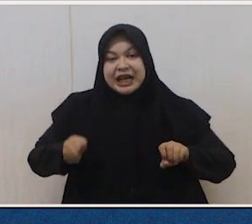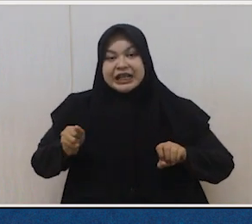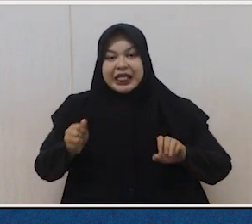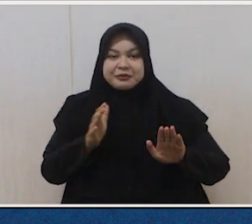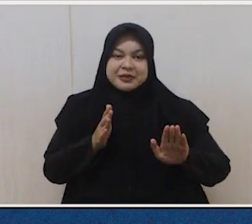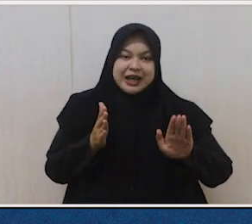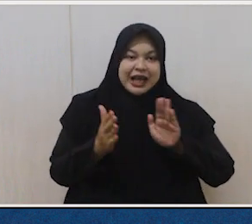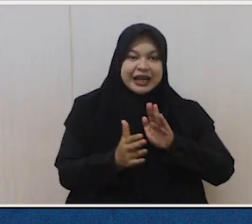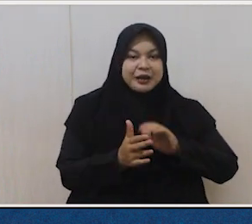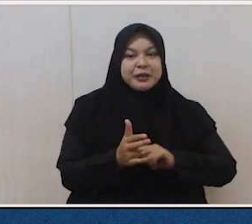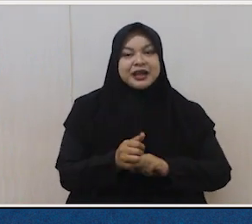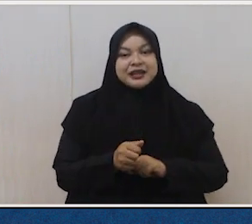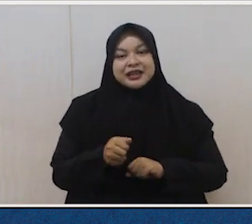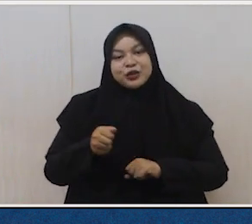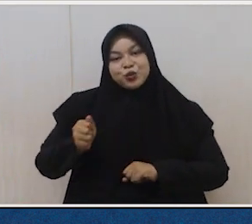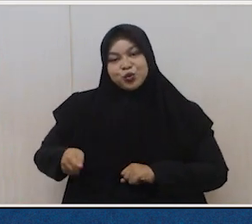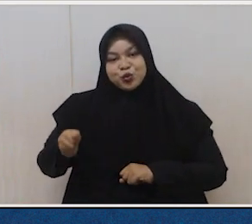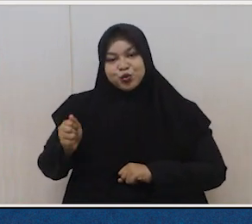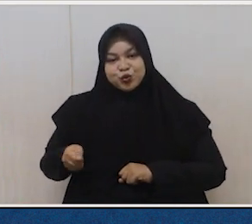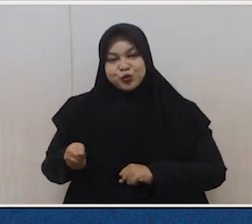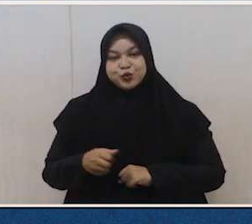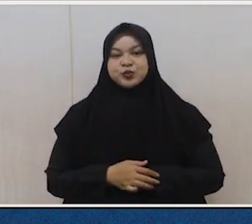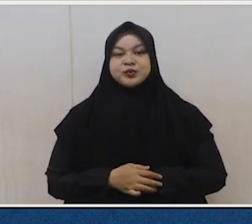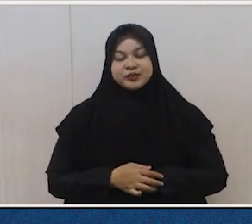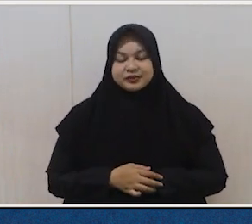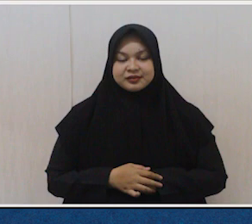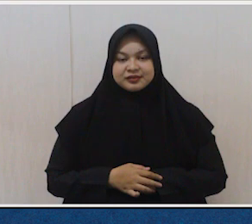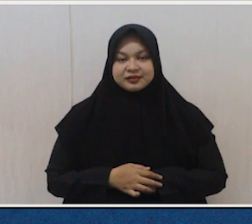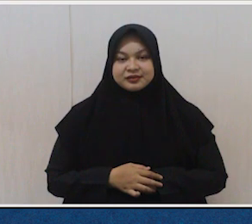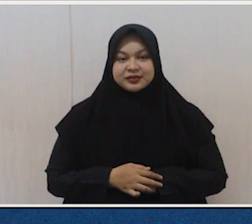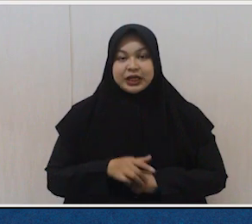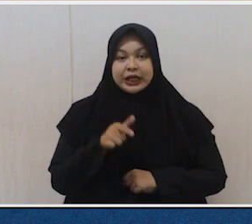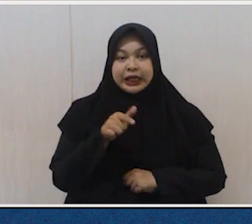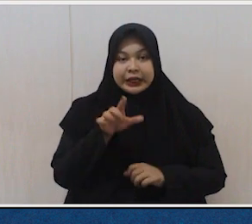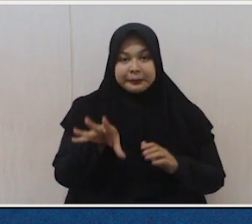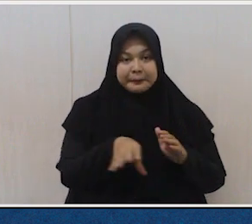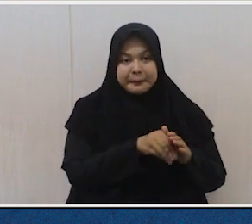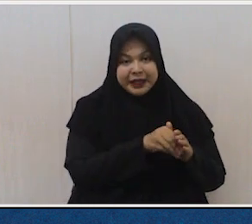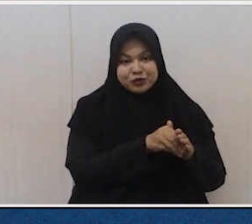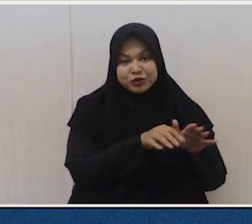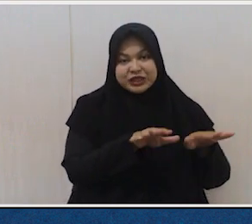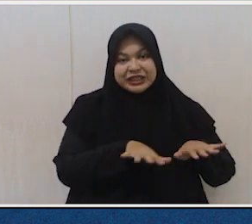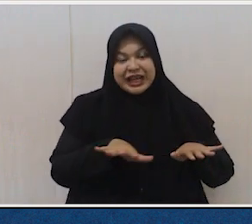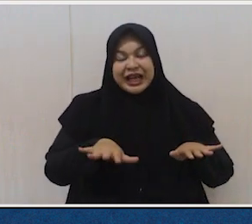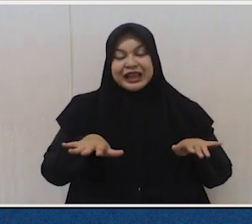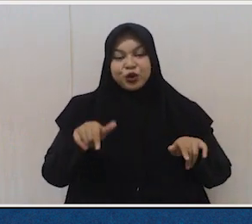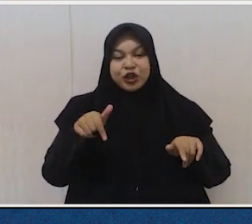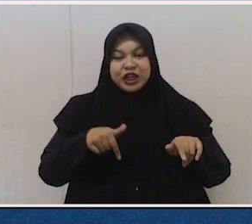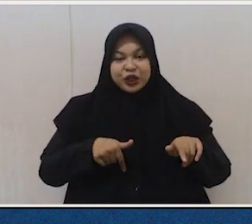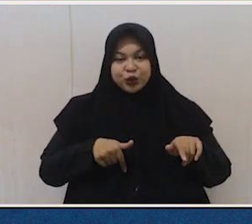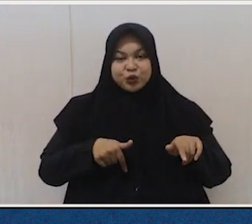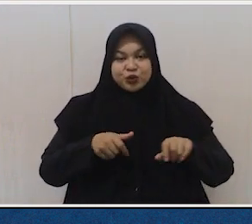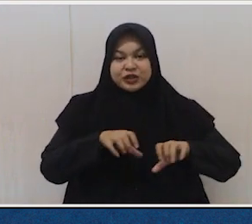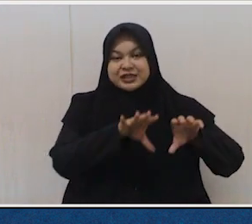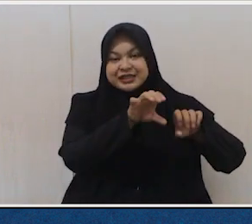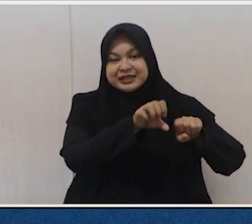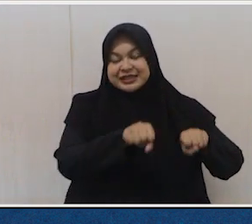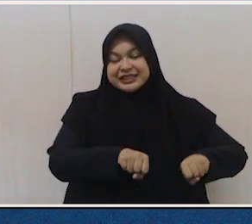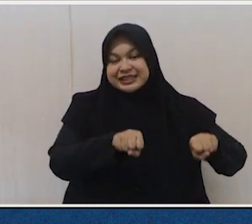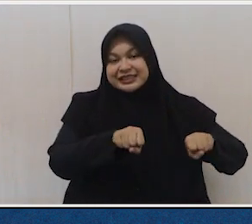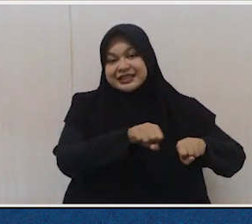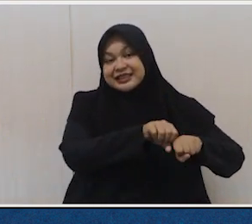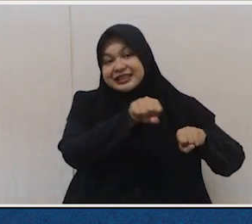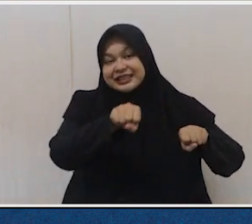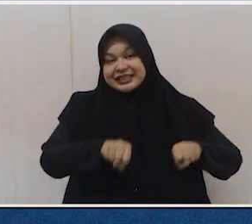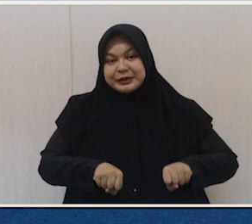ya Eh karena kan yang di apa namanya yang akan diatur ini kan adalah sistem peradilan penegak hukum yang dia tidak cukup